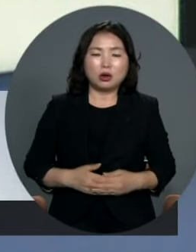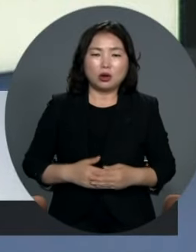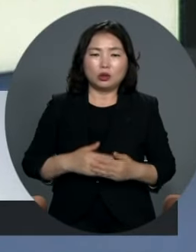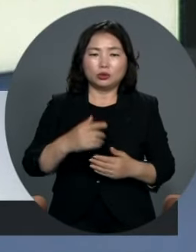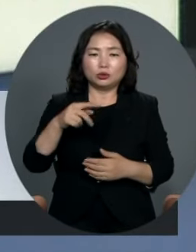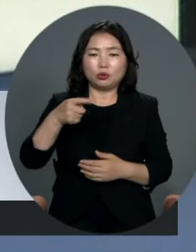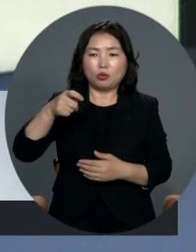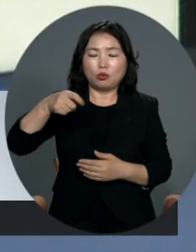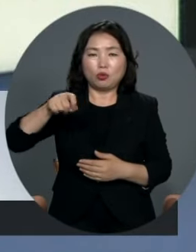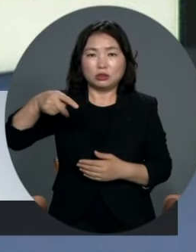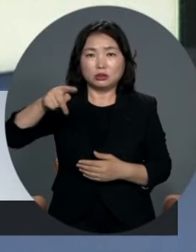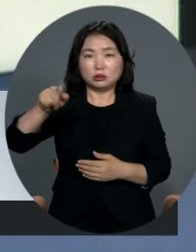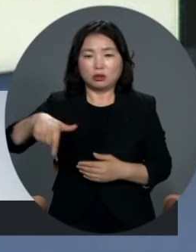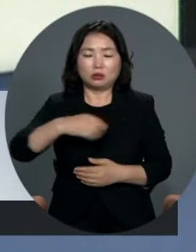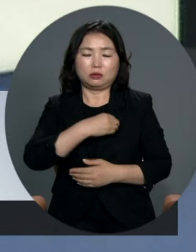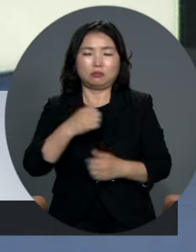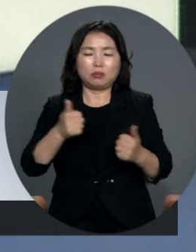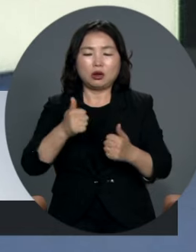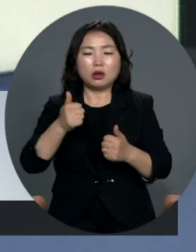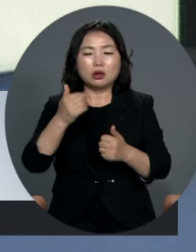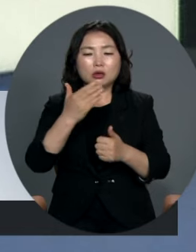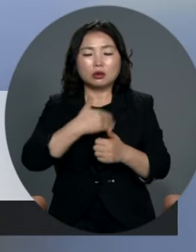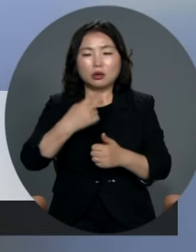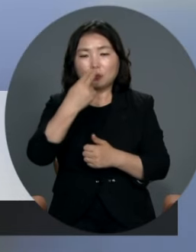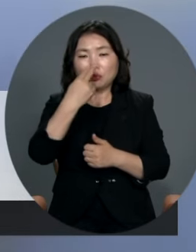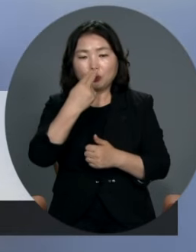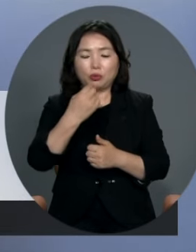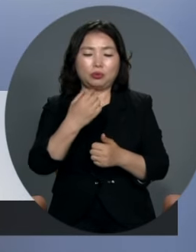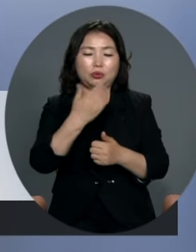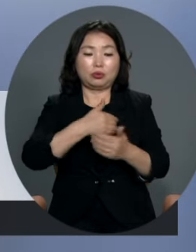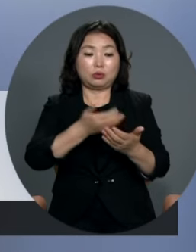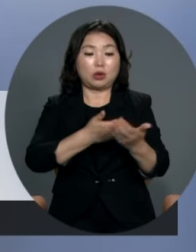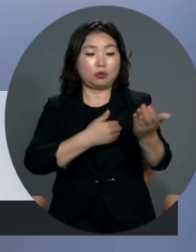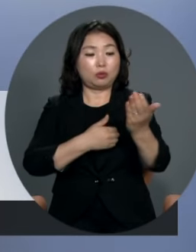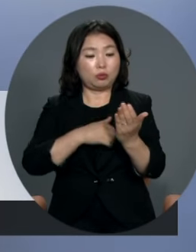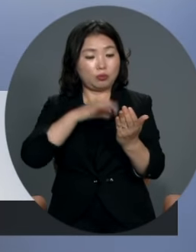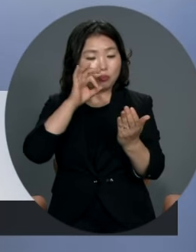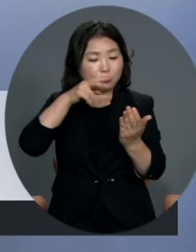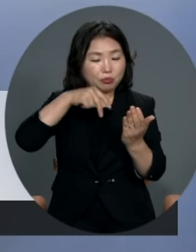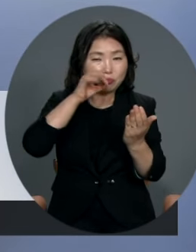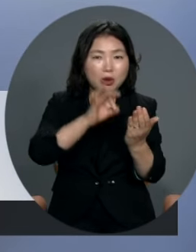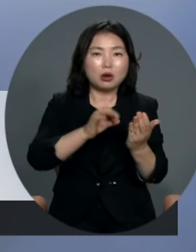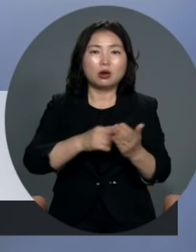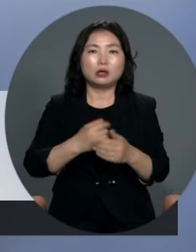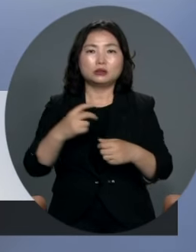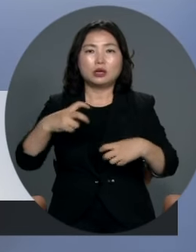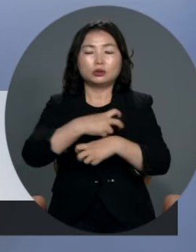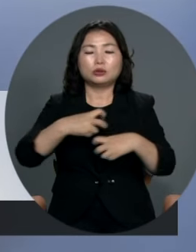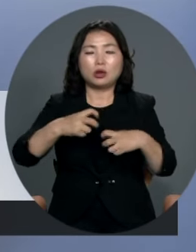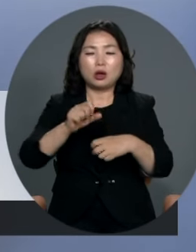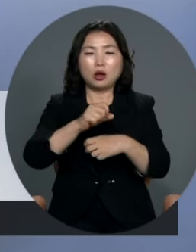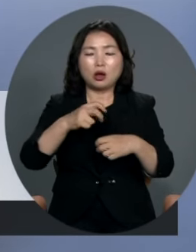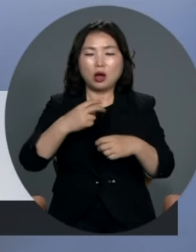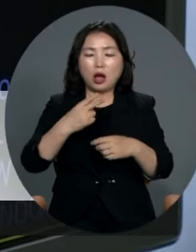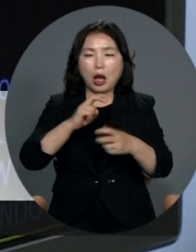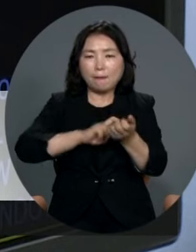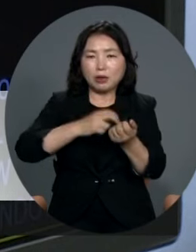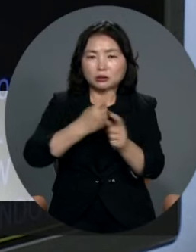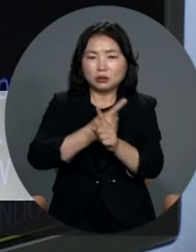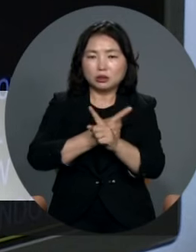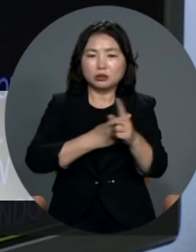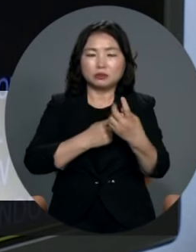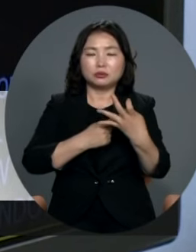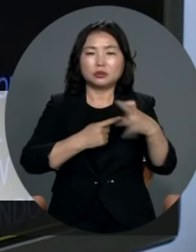송원석 국민의 힘 의원이 건강보험 심사 평가원으로 받은 자료에 따르면 자동차 보험 한방 진료비는